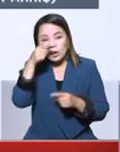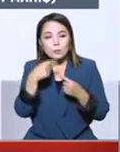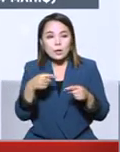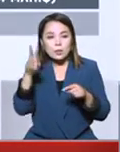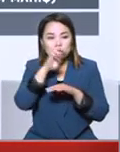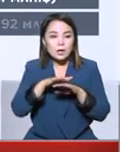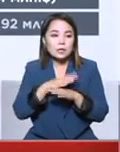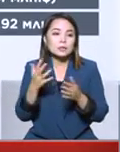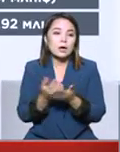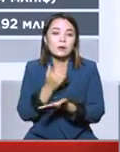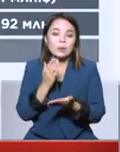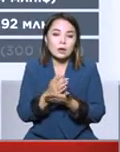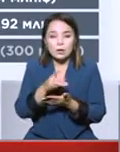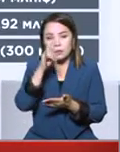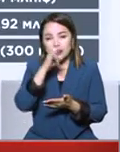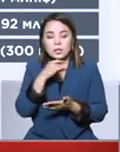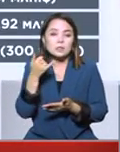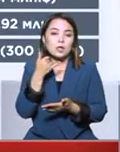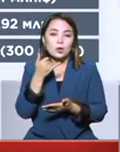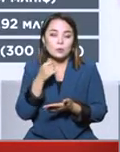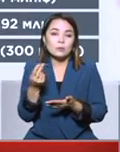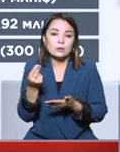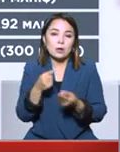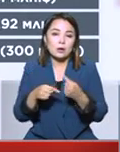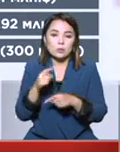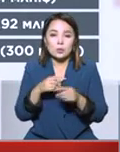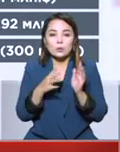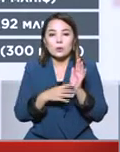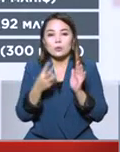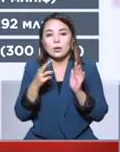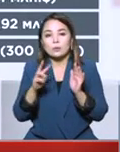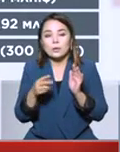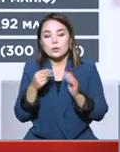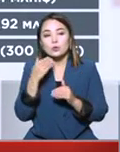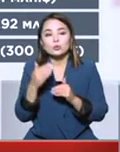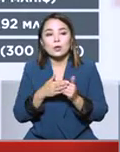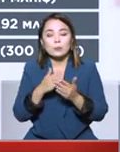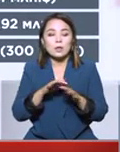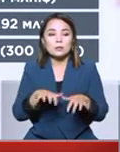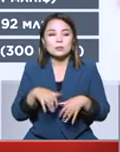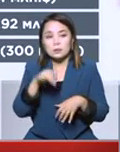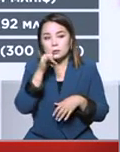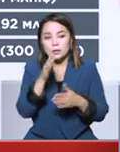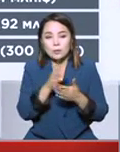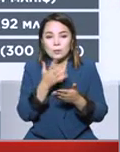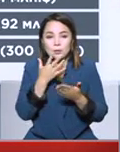елдерден табылған. Ал Қазақтелекомнан қайтарылған актив құны 93 миллиард теңгеге жуықтайды. Сондай-ақ тәркіленген